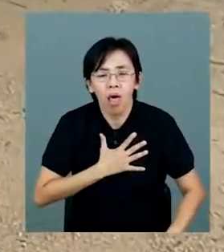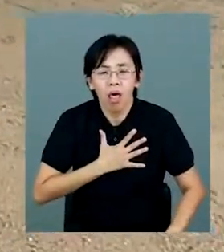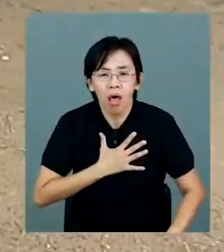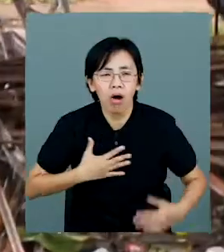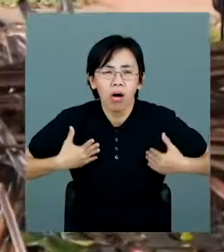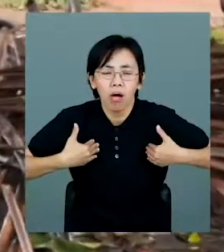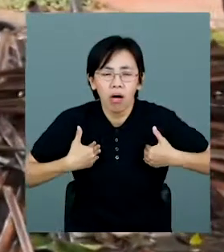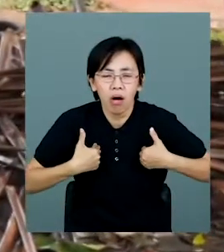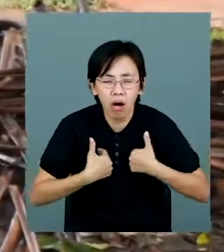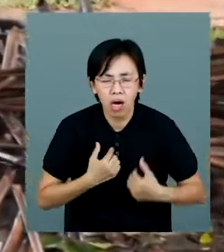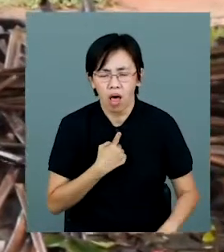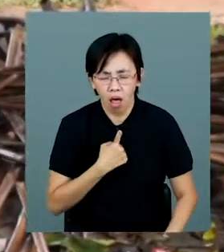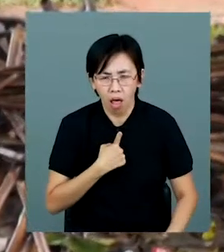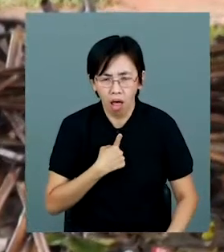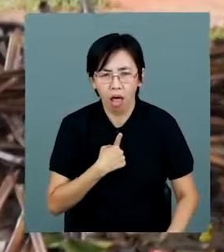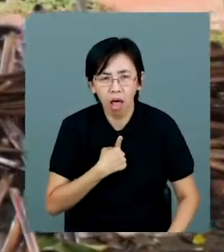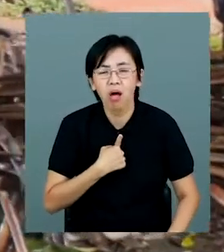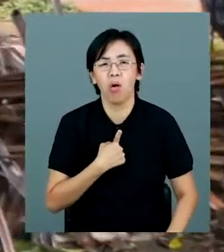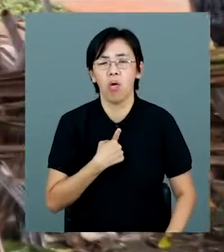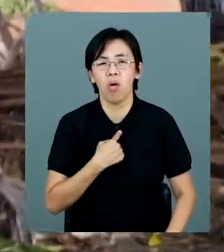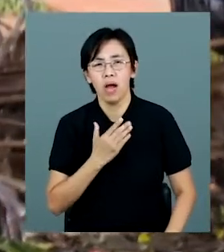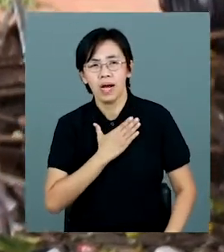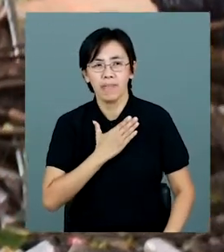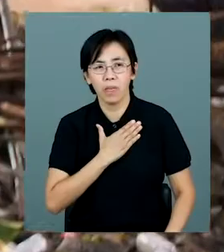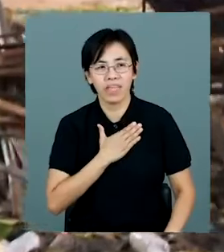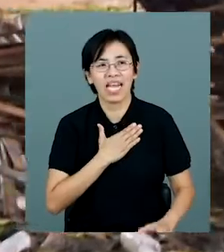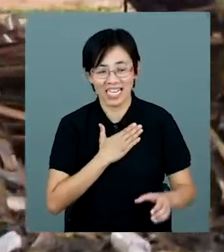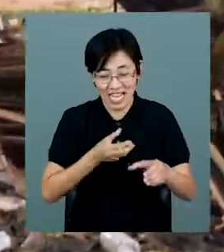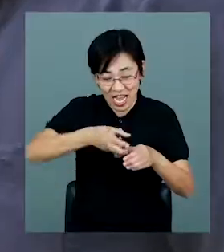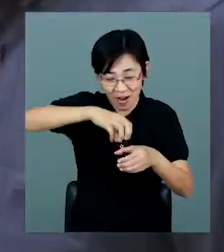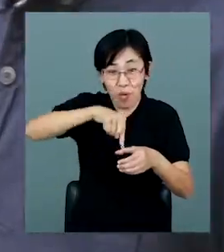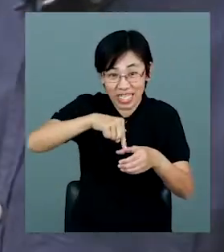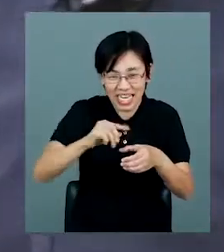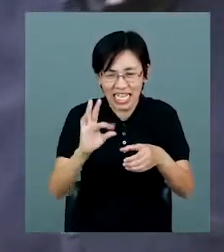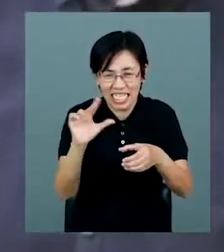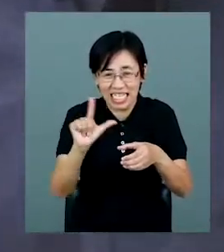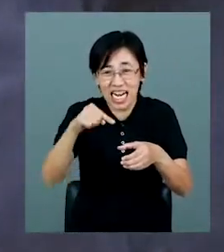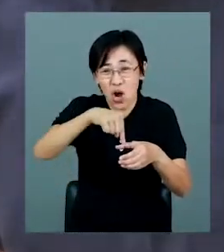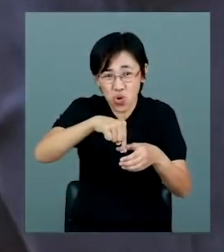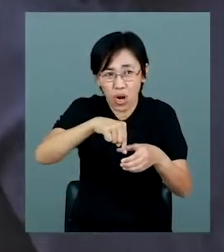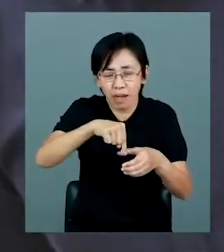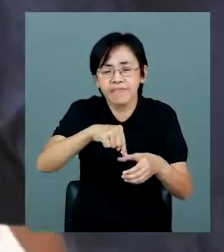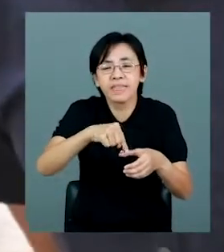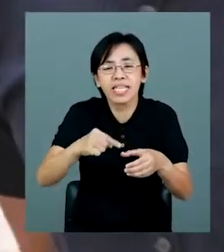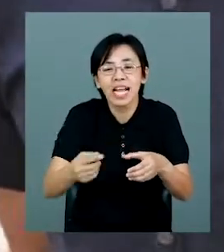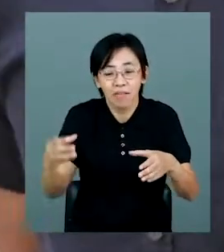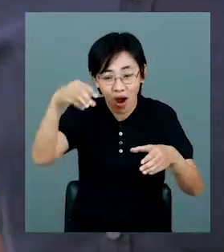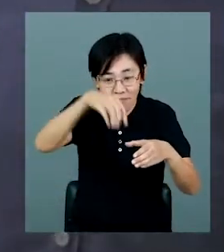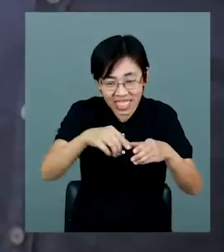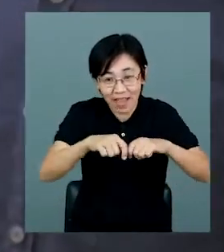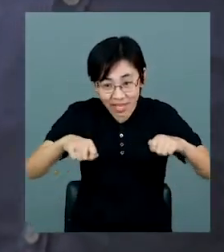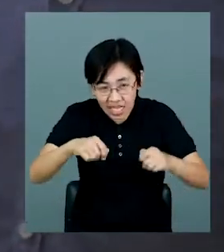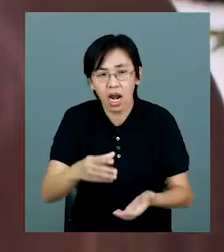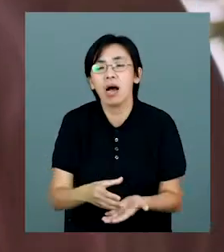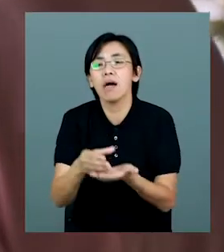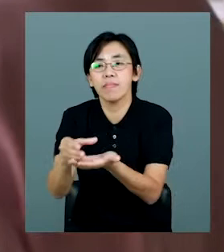หอบเหนื่อยแล้วก็มีอาการไอครับครับผมทีนี้ก็เลยผมก็เลยได้เอากระปุกเสมหะมา